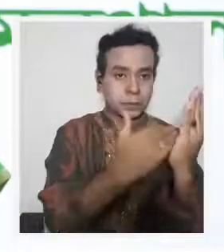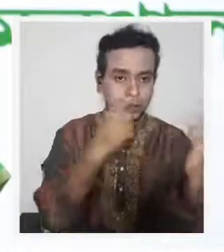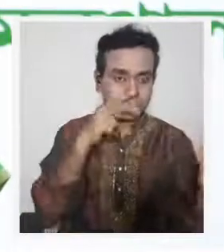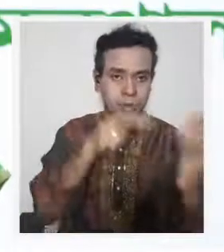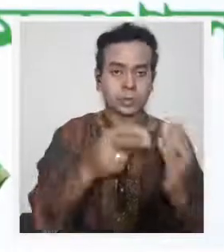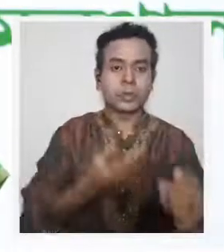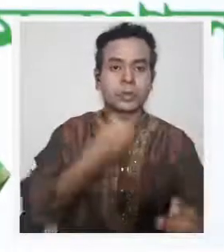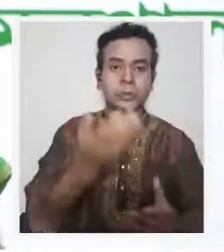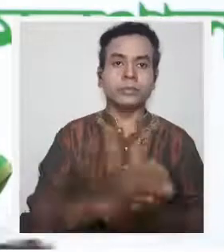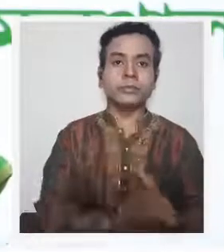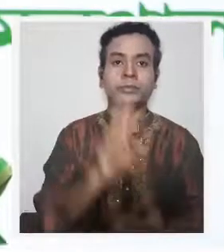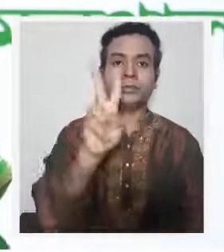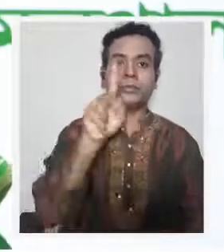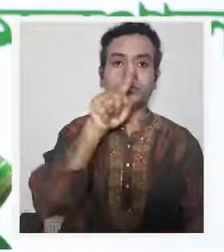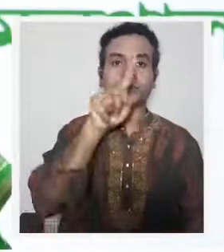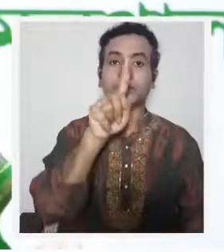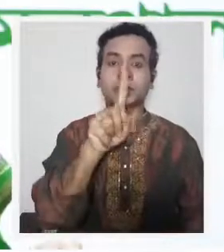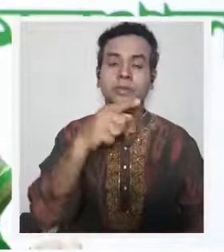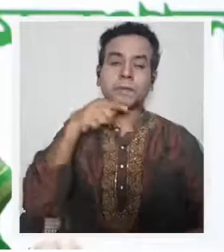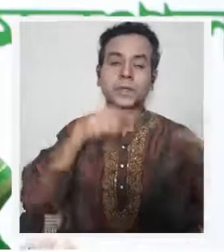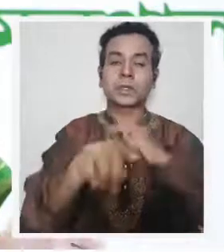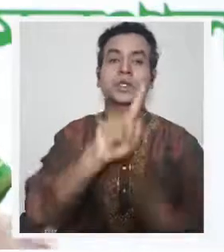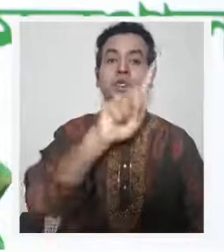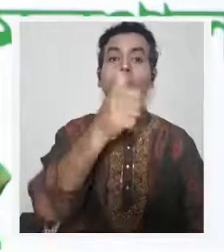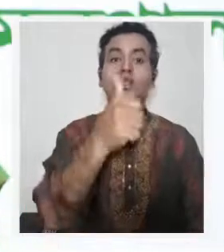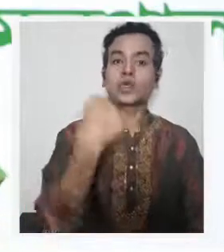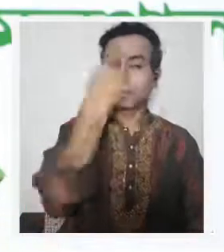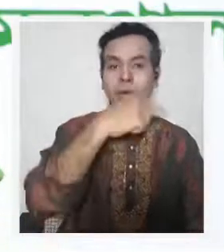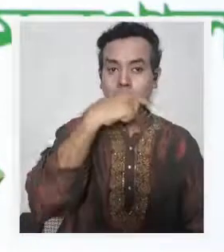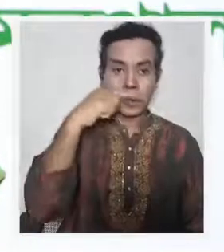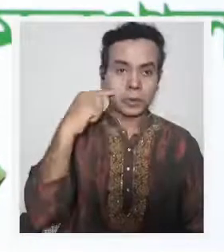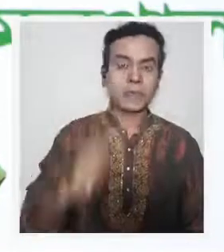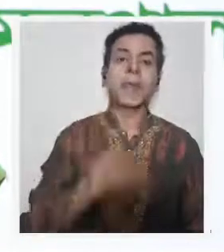1.41%। মৃত্যুর বিশ্লেষণে যাব।